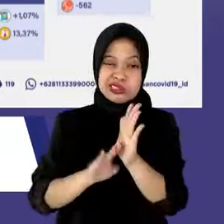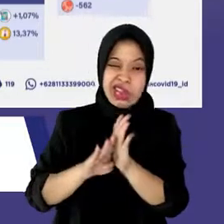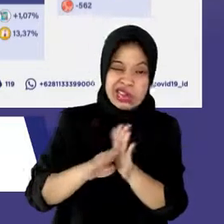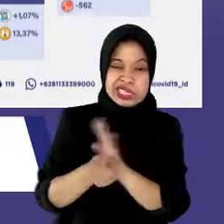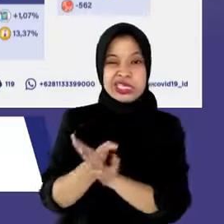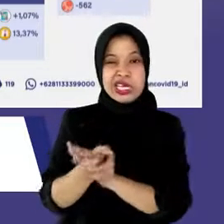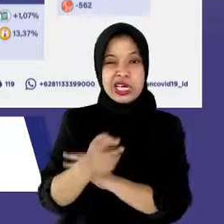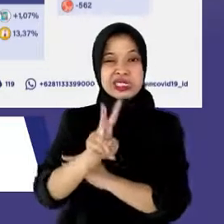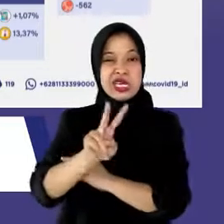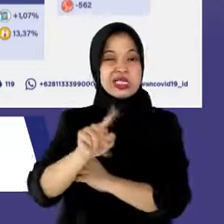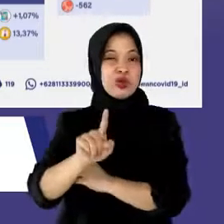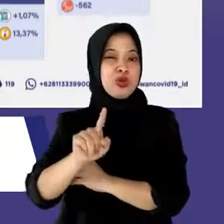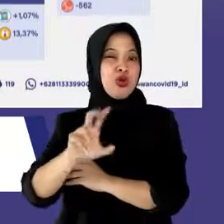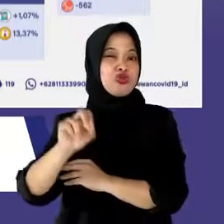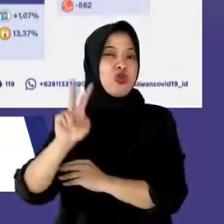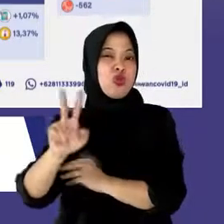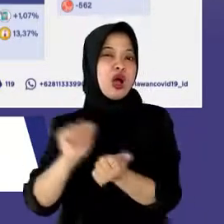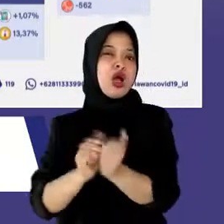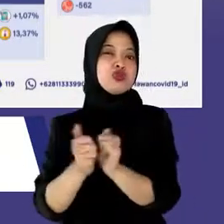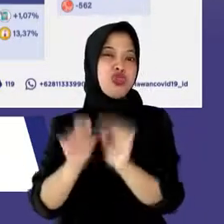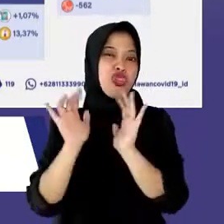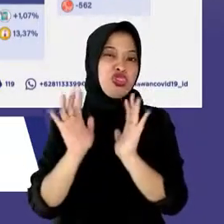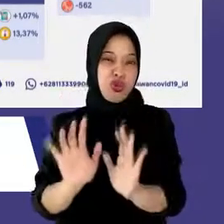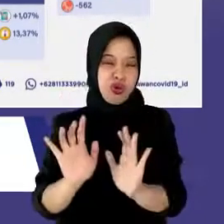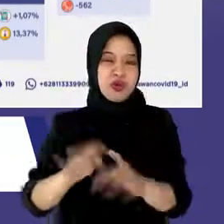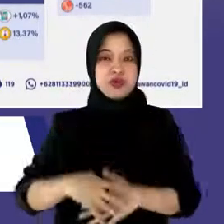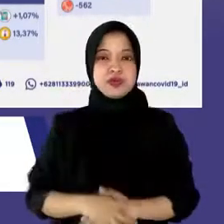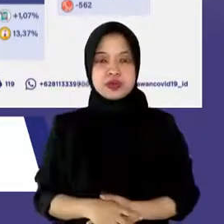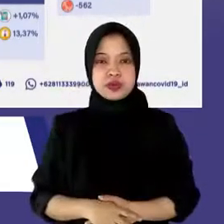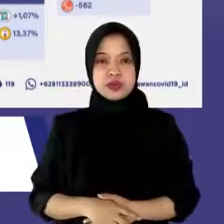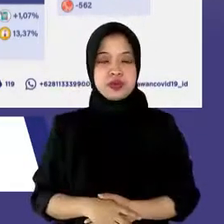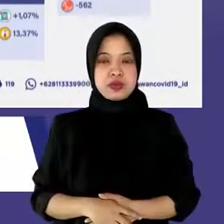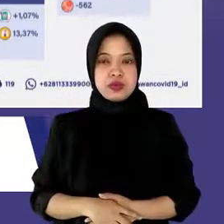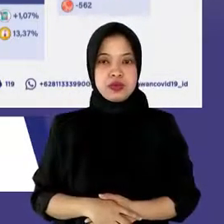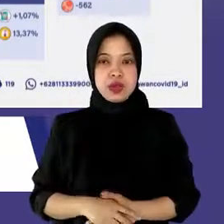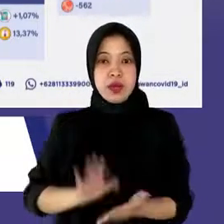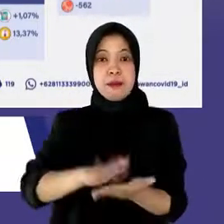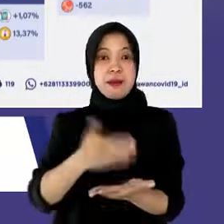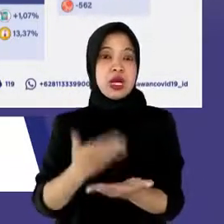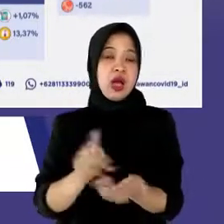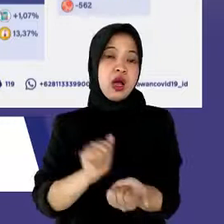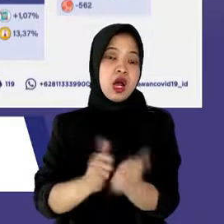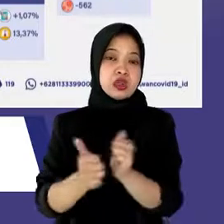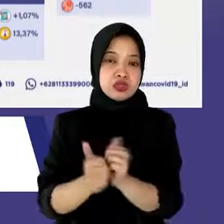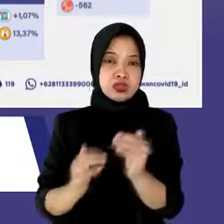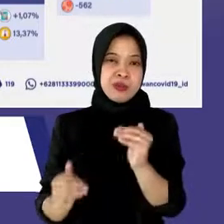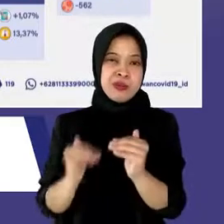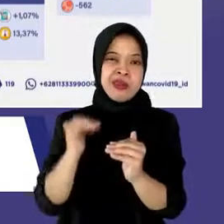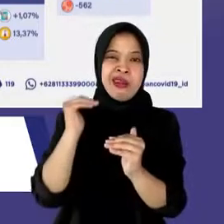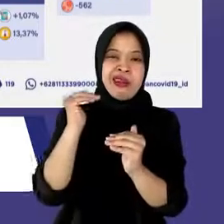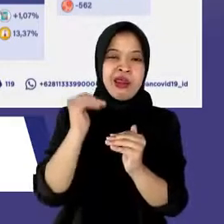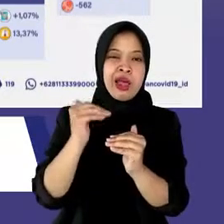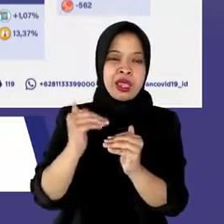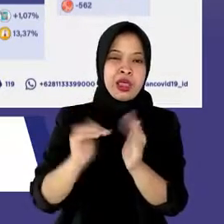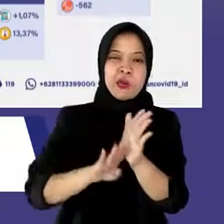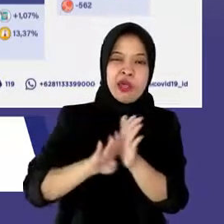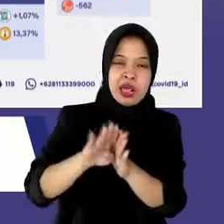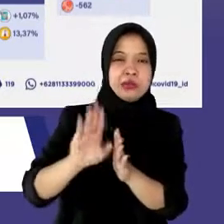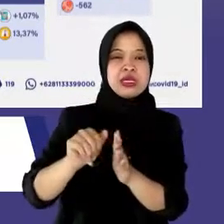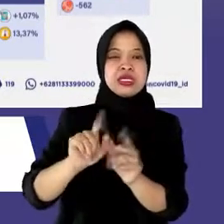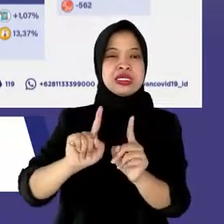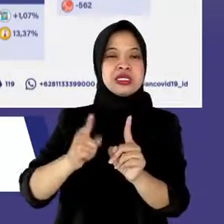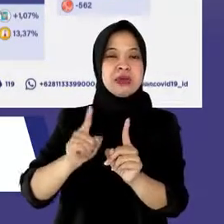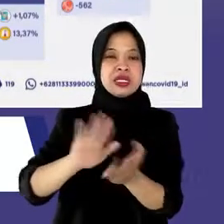202 kasus Hai Selain itu kematian mingguannya juga masih meningkat yaitu naik 11